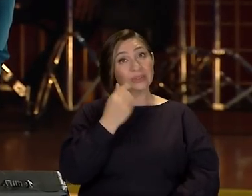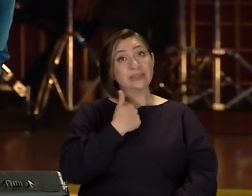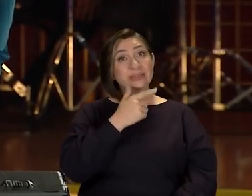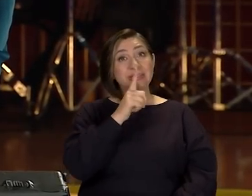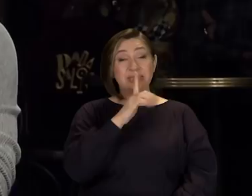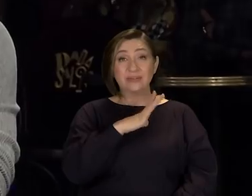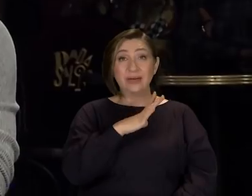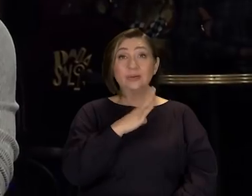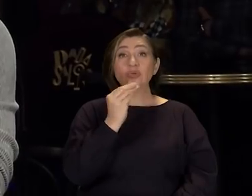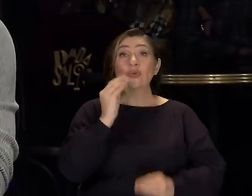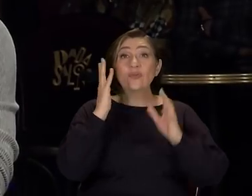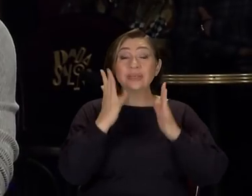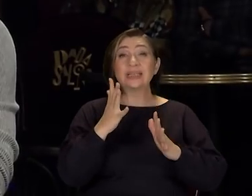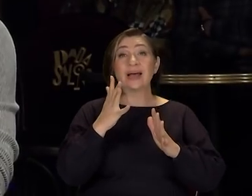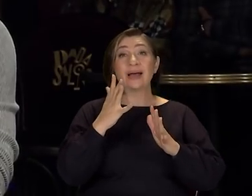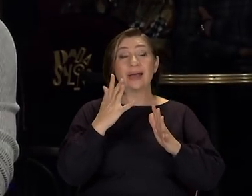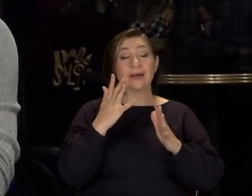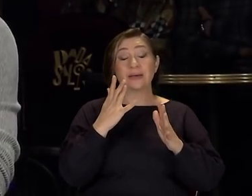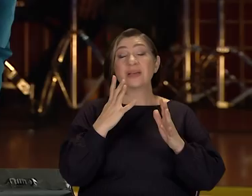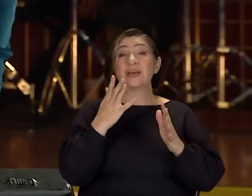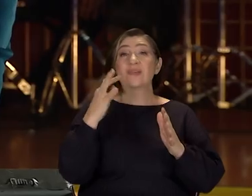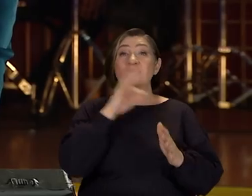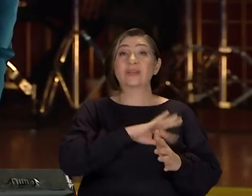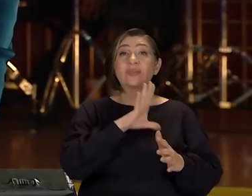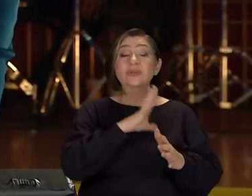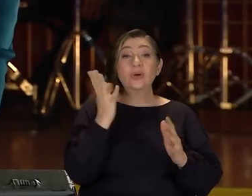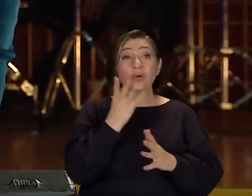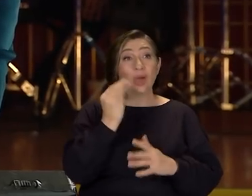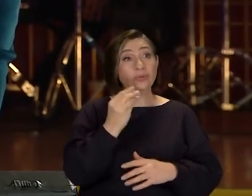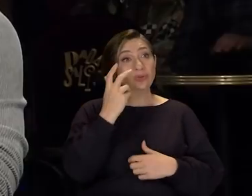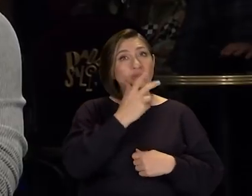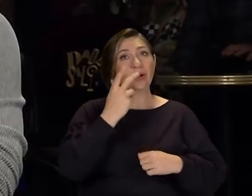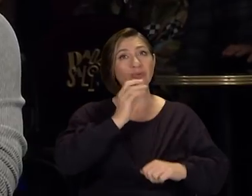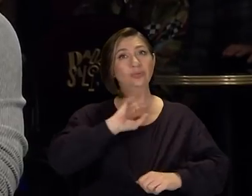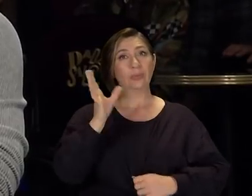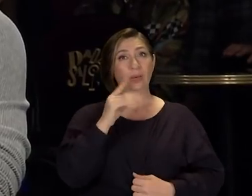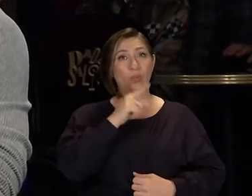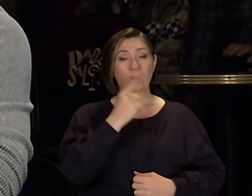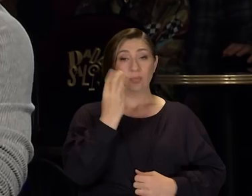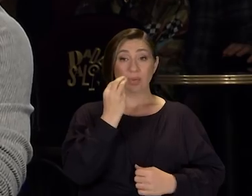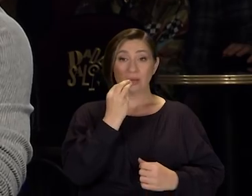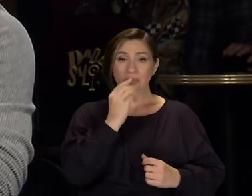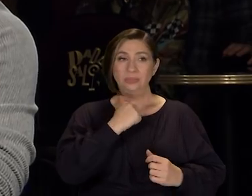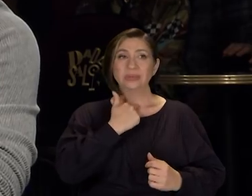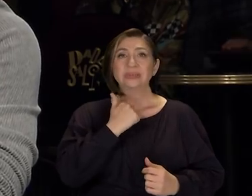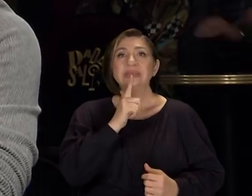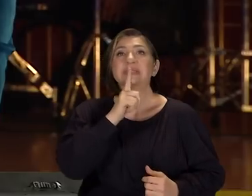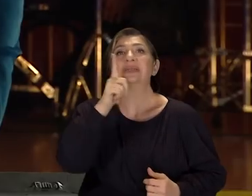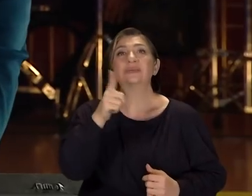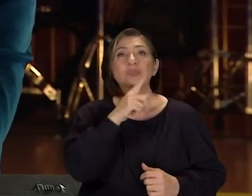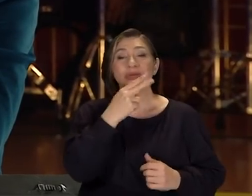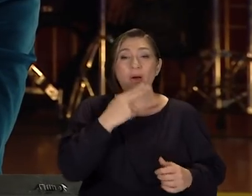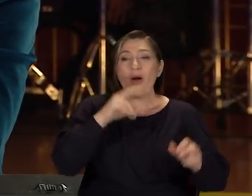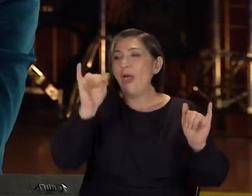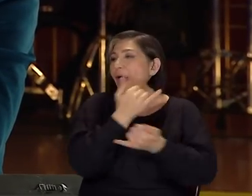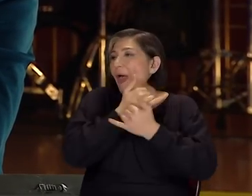var. İşte çok kişi aynı tepki görüyor abi. Ya. Ya ne kadar güzel söylüyormuş yani çünkü böyle bir şarkıda müthiş performans yaptı. Ya bu kızı